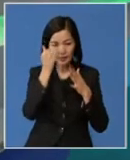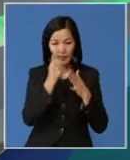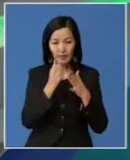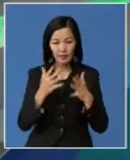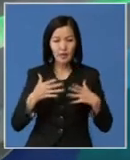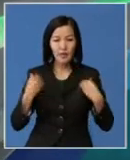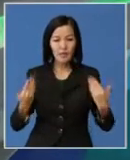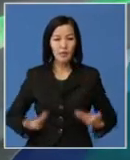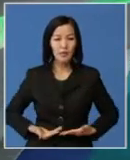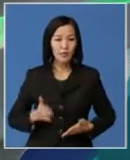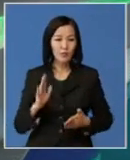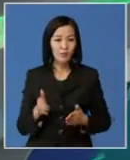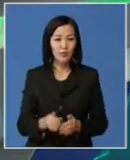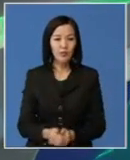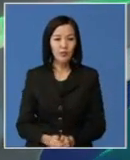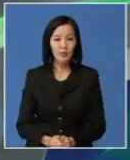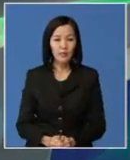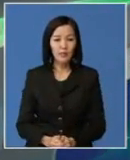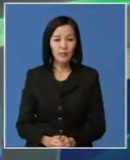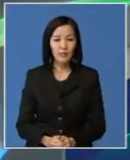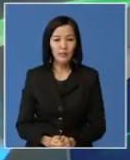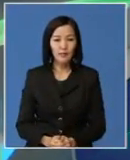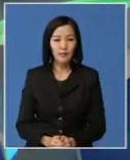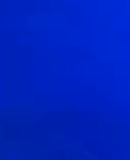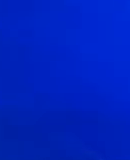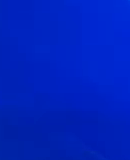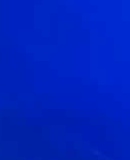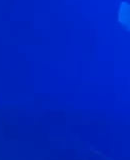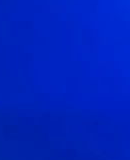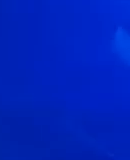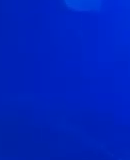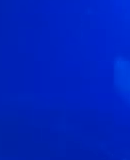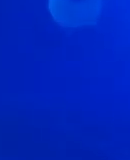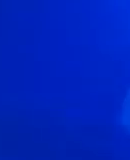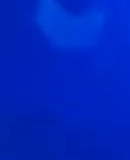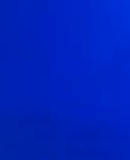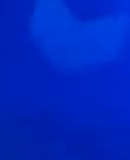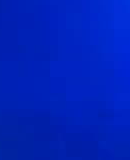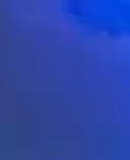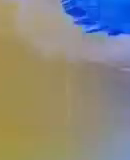тыңдағандарыңызға рахмет, аман сау болыңыздар.